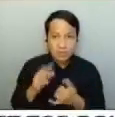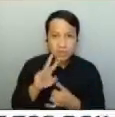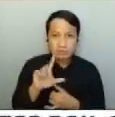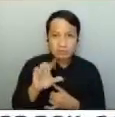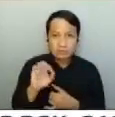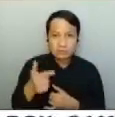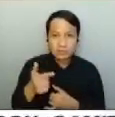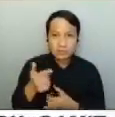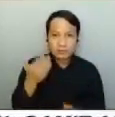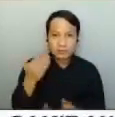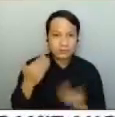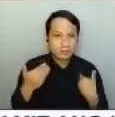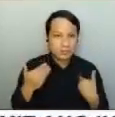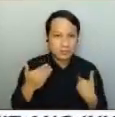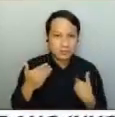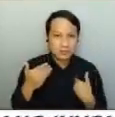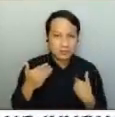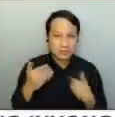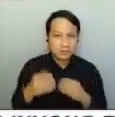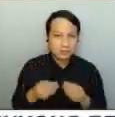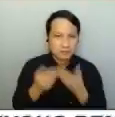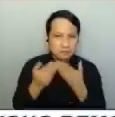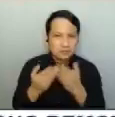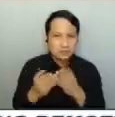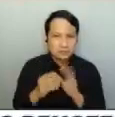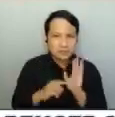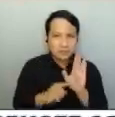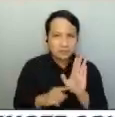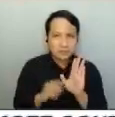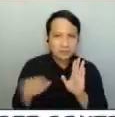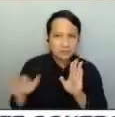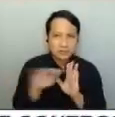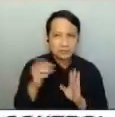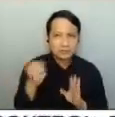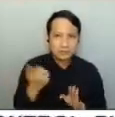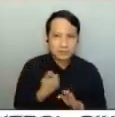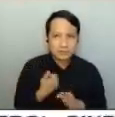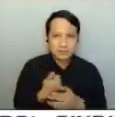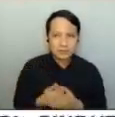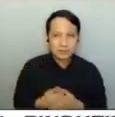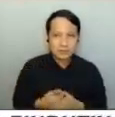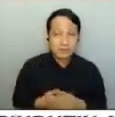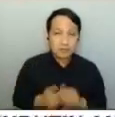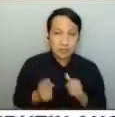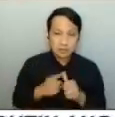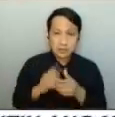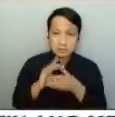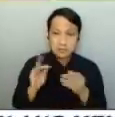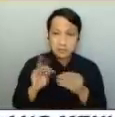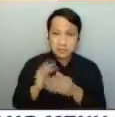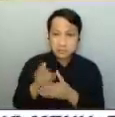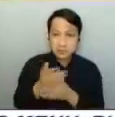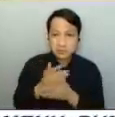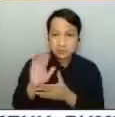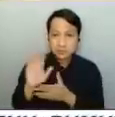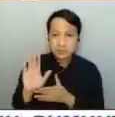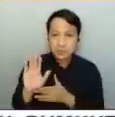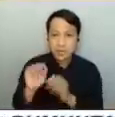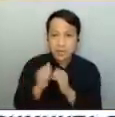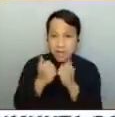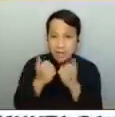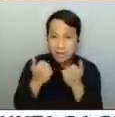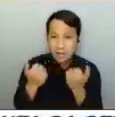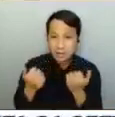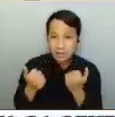ng punerarya and gusto ko maganda yung makeup ng mga kliyente ko. Gaya